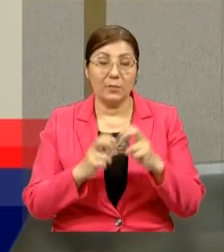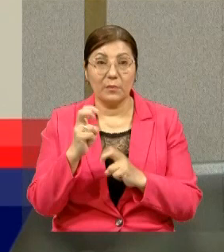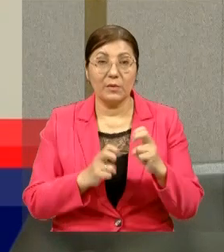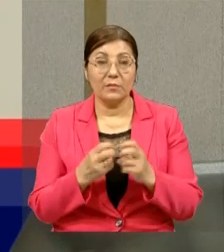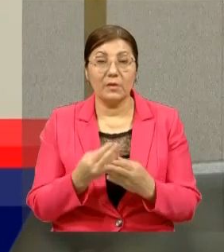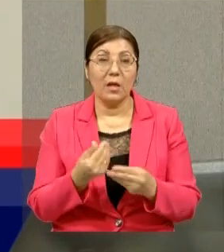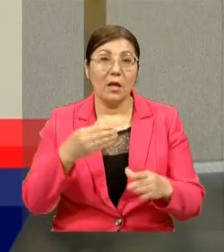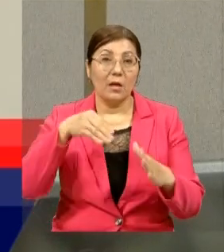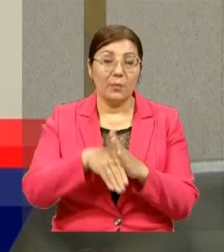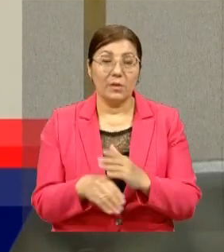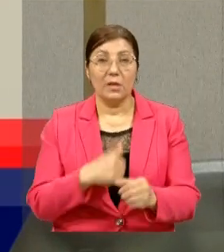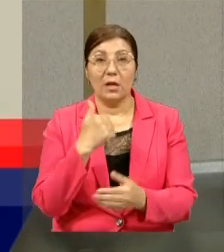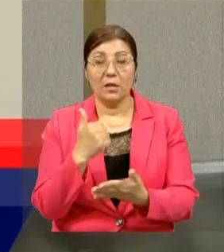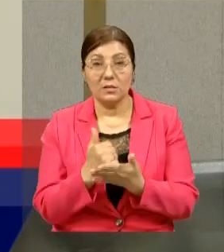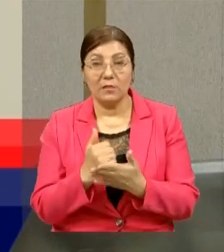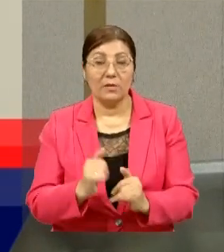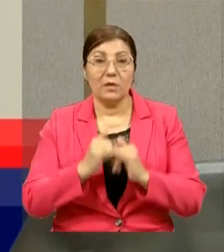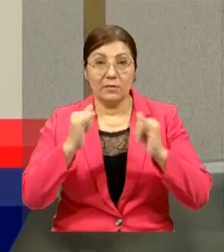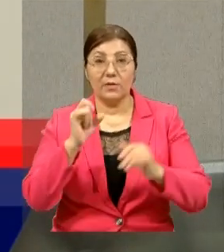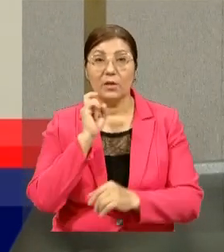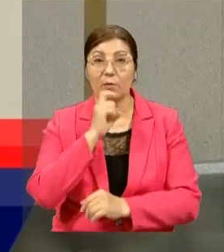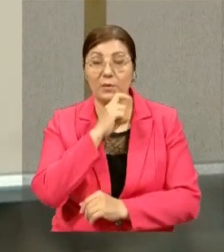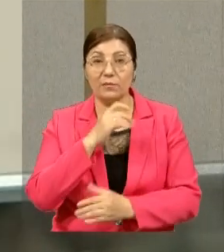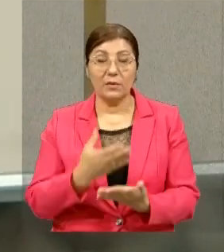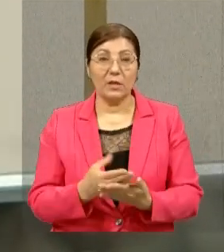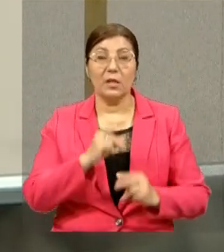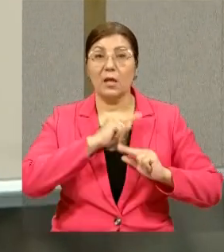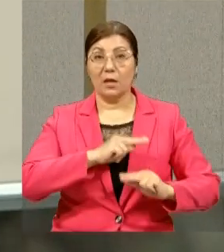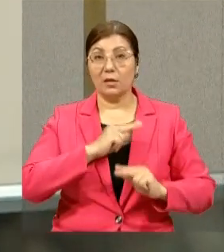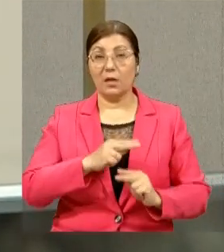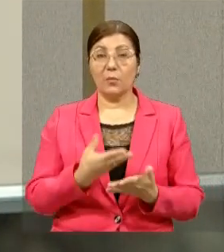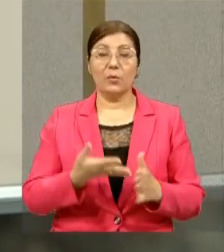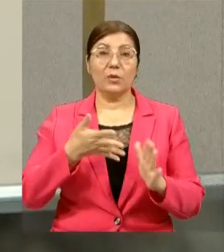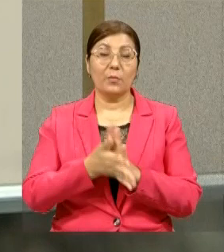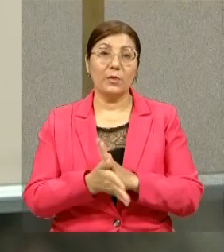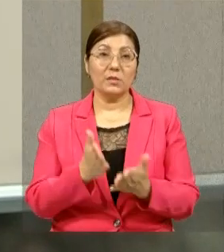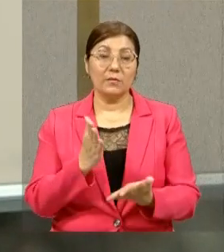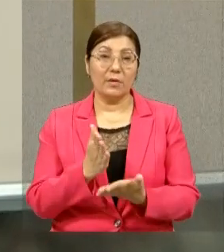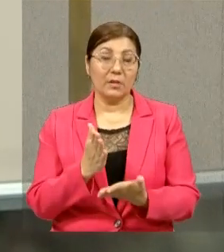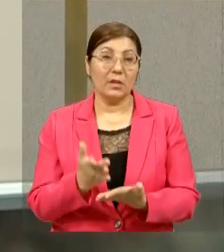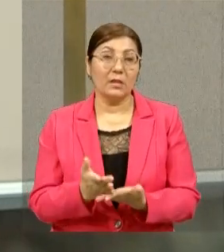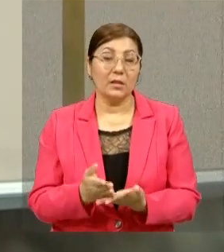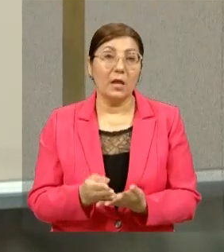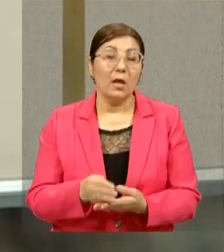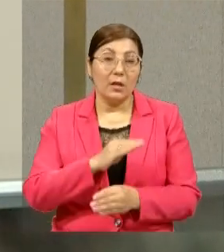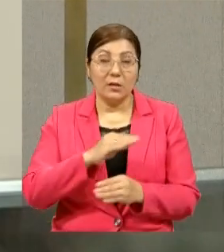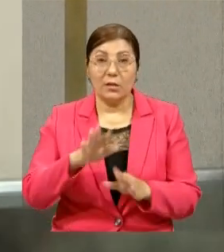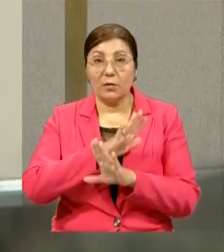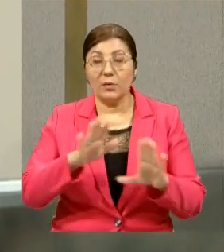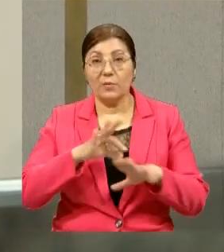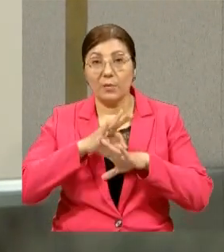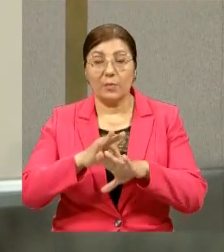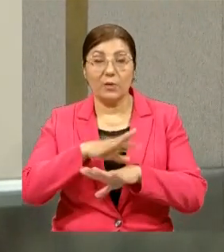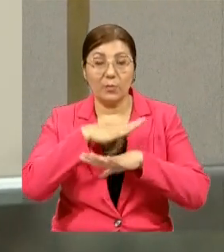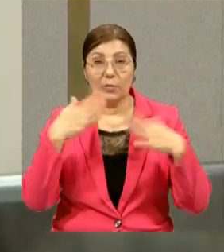являются основным драйвером региональной экономики Однако работа по их привлечению находится не на должном уровне мы провели не